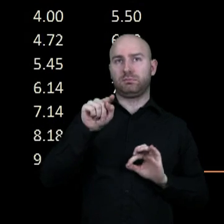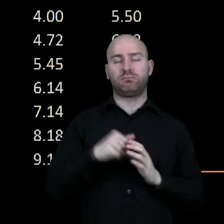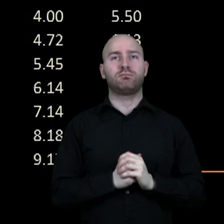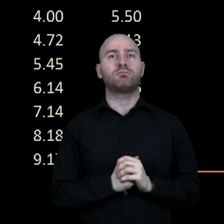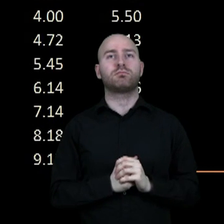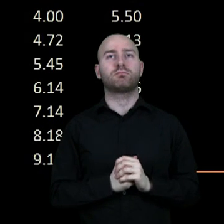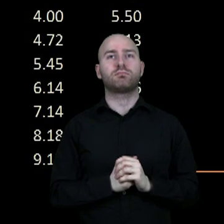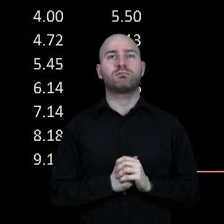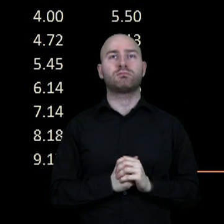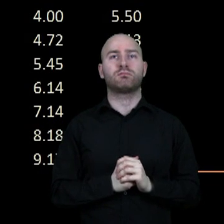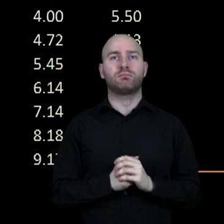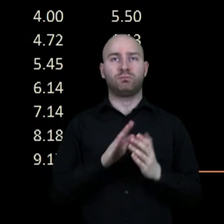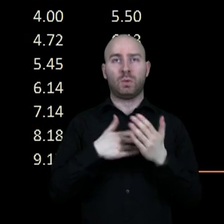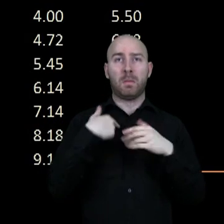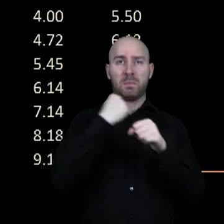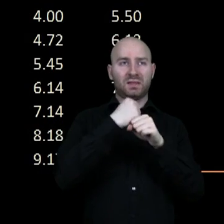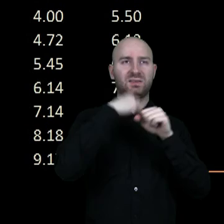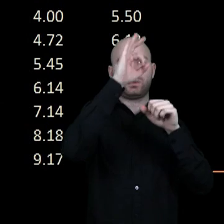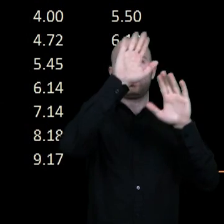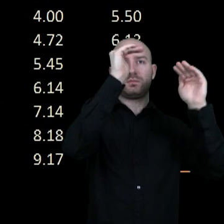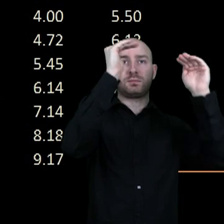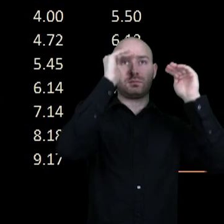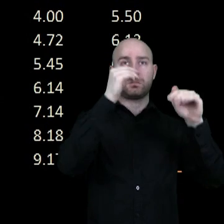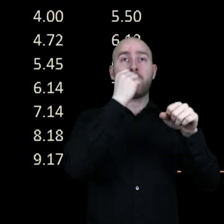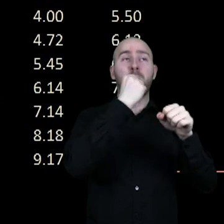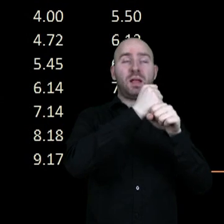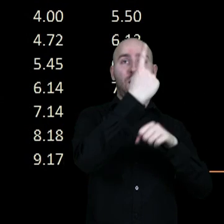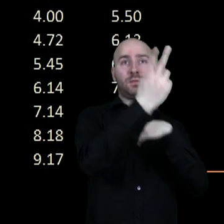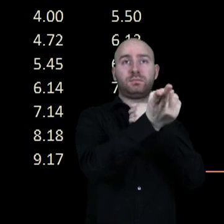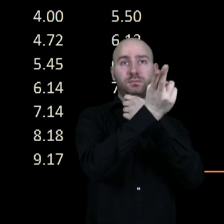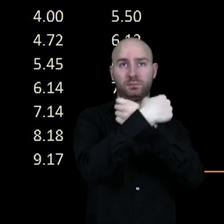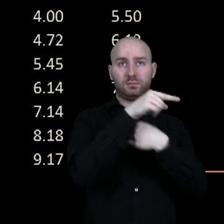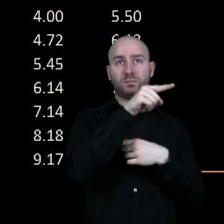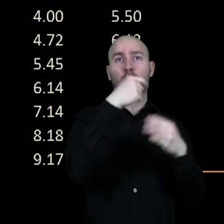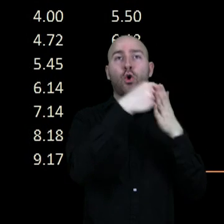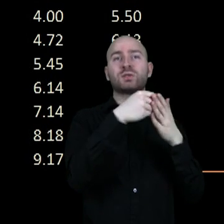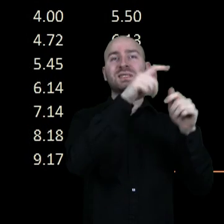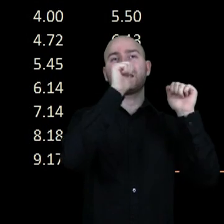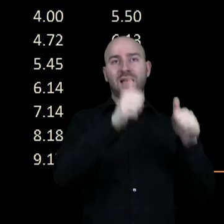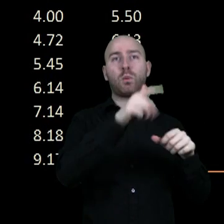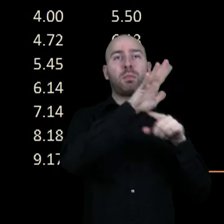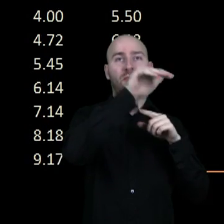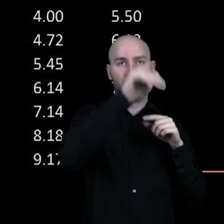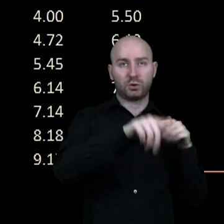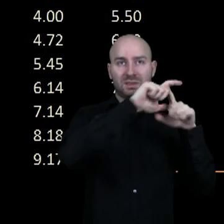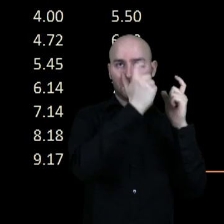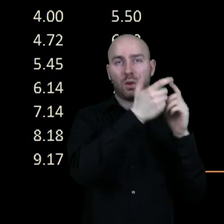Gdy zatrudniamy pierwszego programistę, koszty całkowite rosną z 15 000 do 25 000.